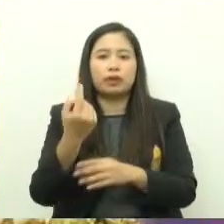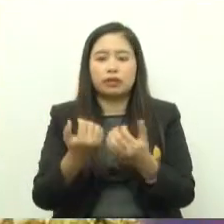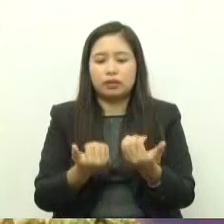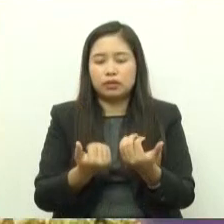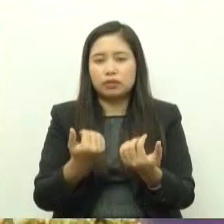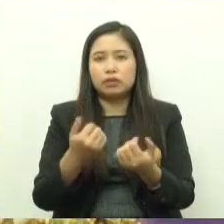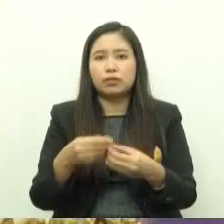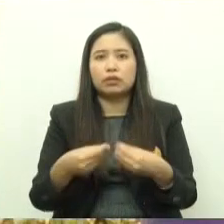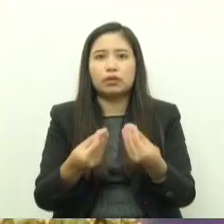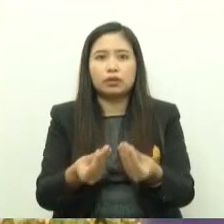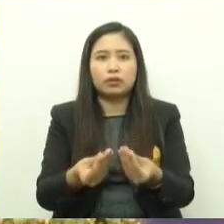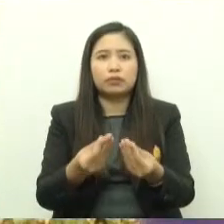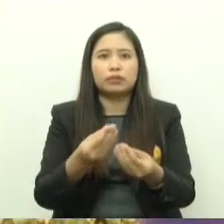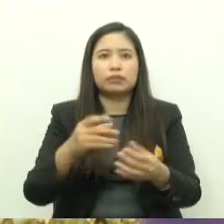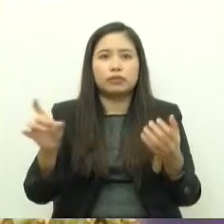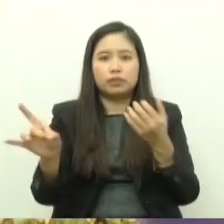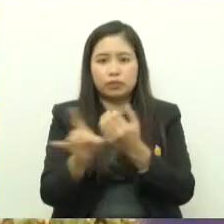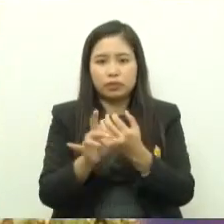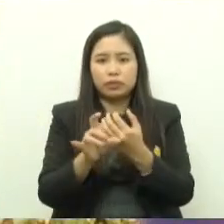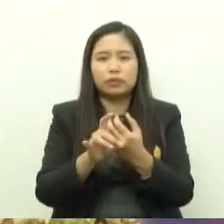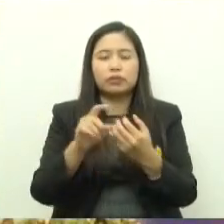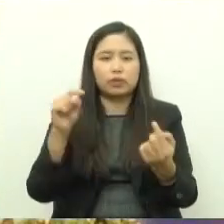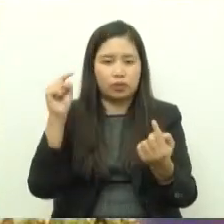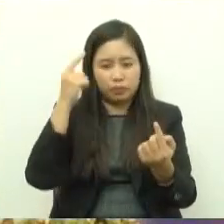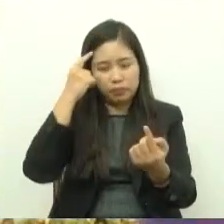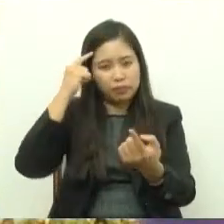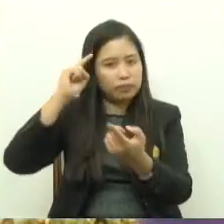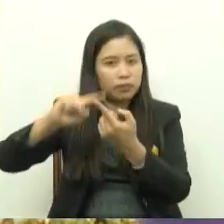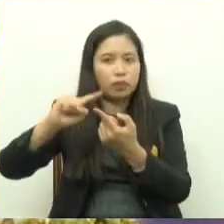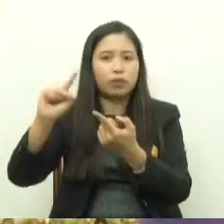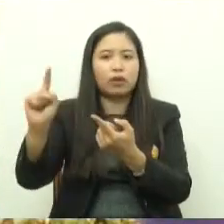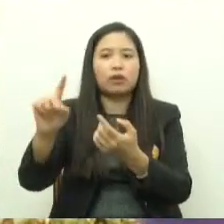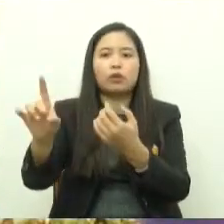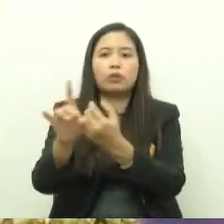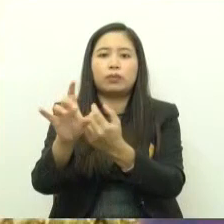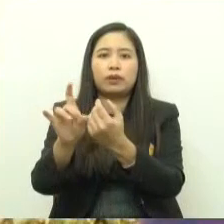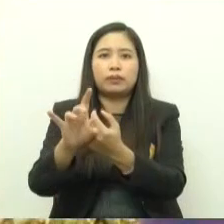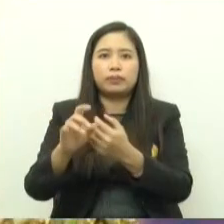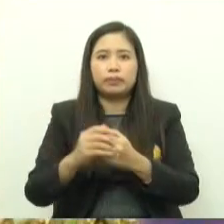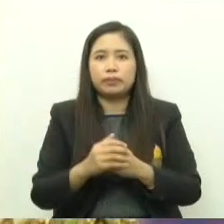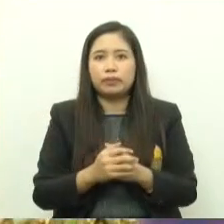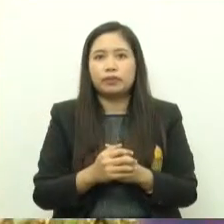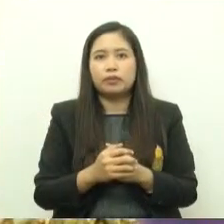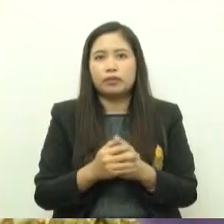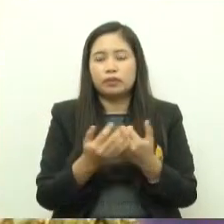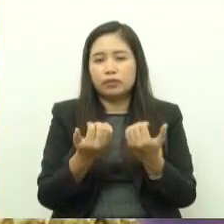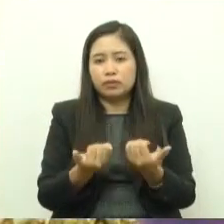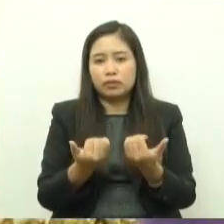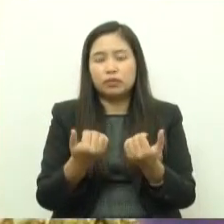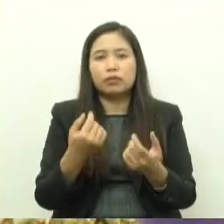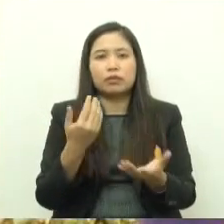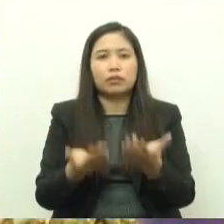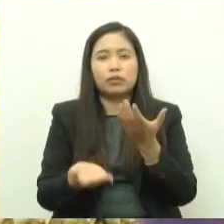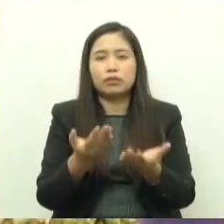ตัวเนี่ยเราใช้คุณภาพเป็นตัวกำหนดเป้าหมายและในขณะเดียวกันเราไม่ต้องการให้ตัดเสื้อตัวเดียวทำเหมือน